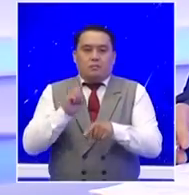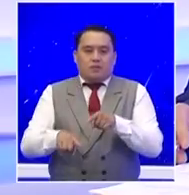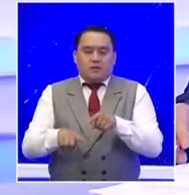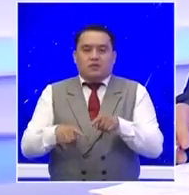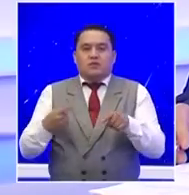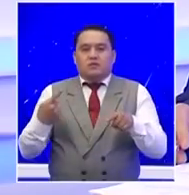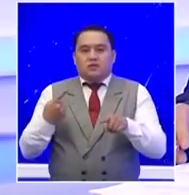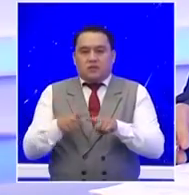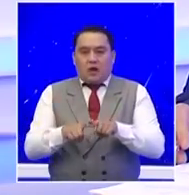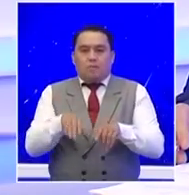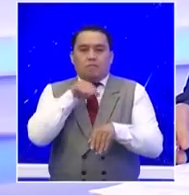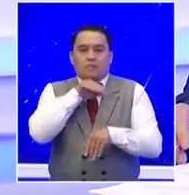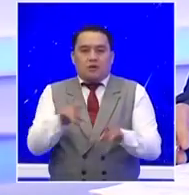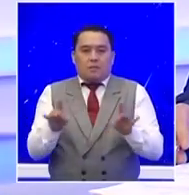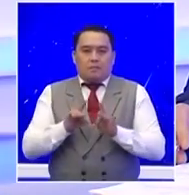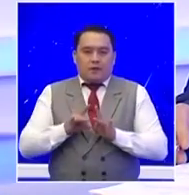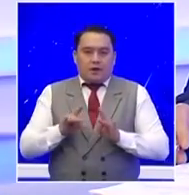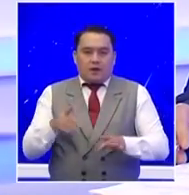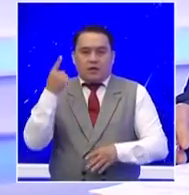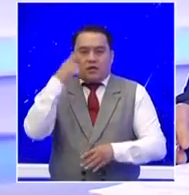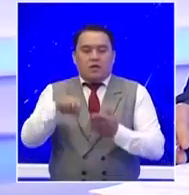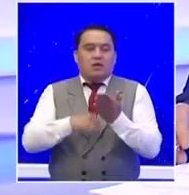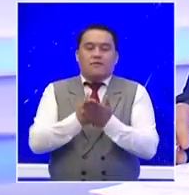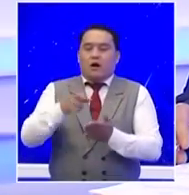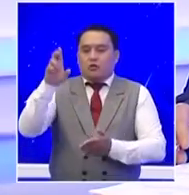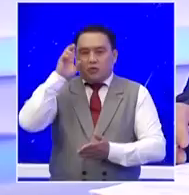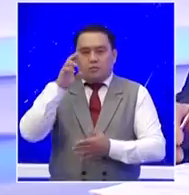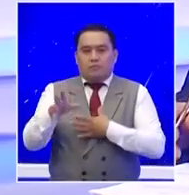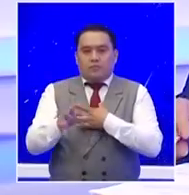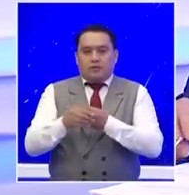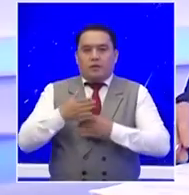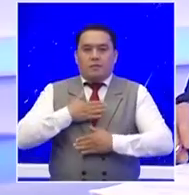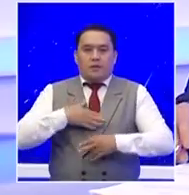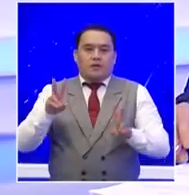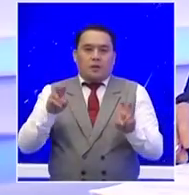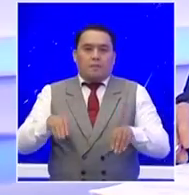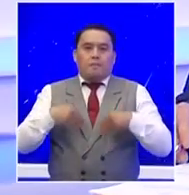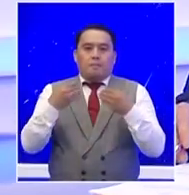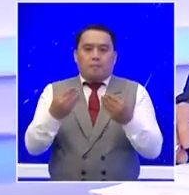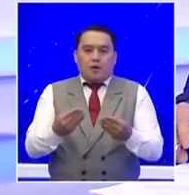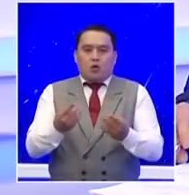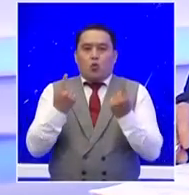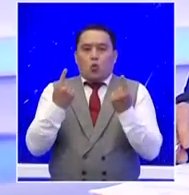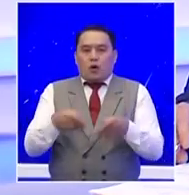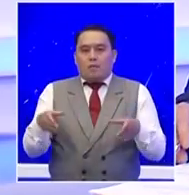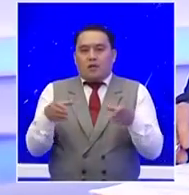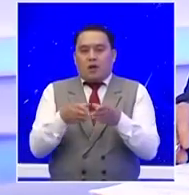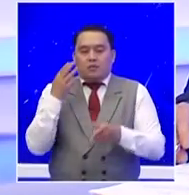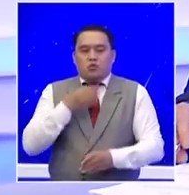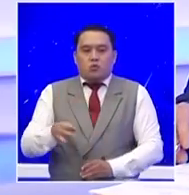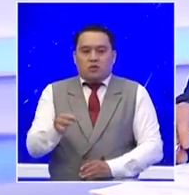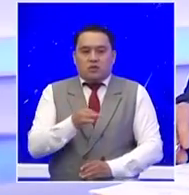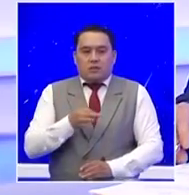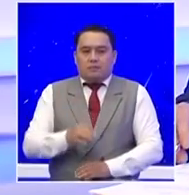преддверии профессионального праздника в рамках акции, инициированной Елбасы, Безбергемис его передала в дар одна из крупнейших компаний